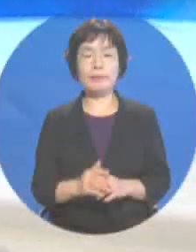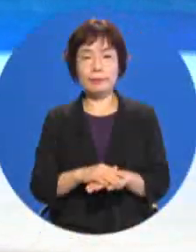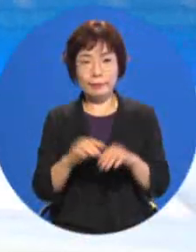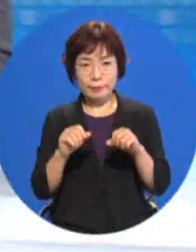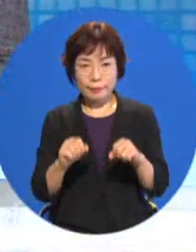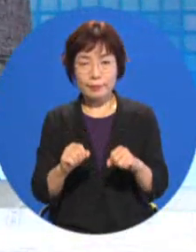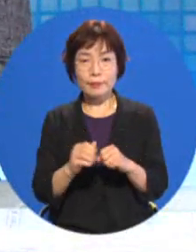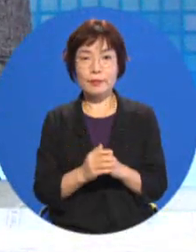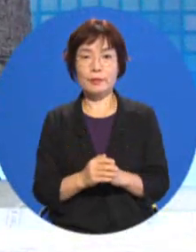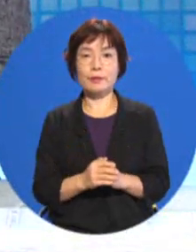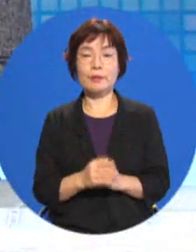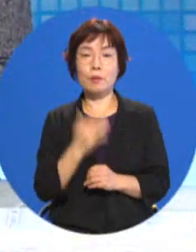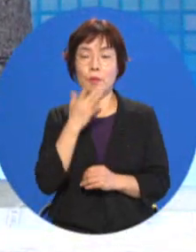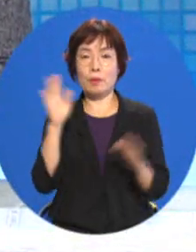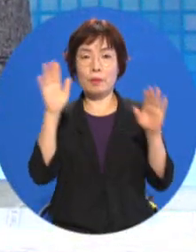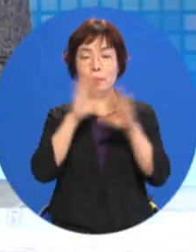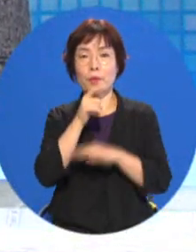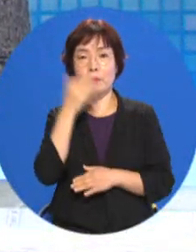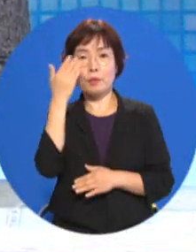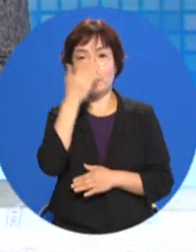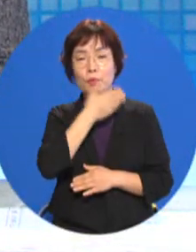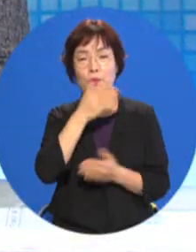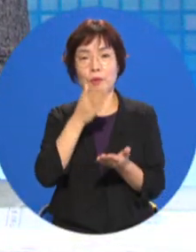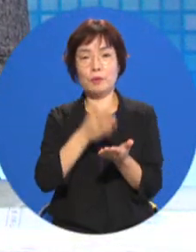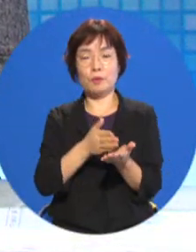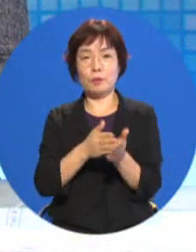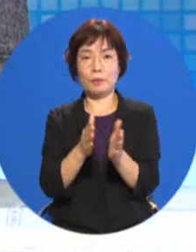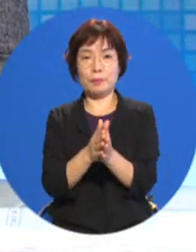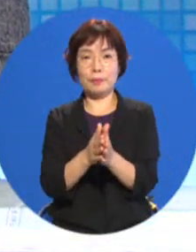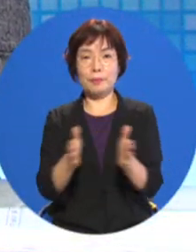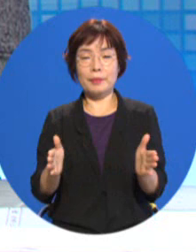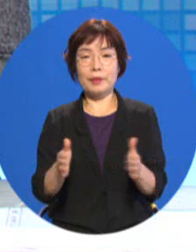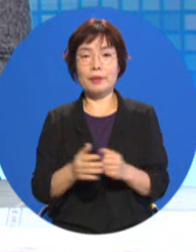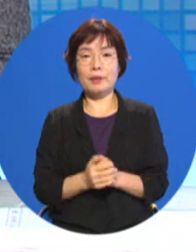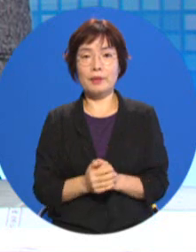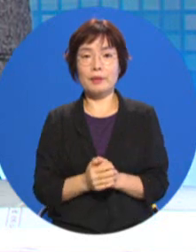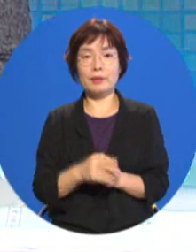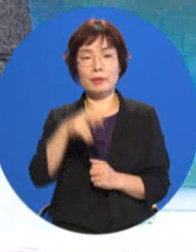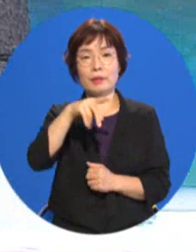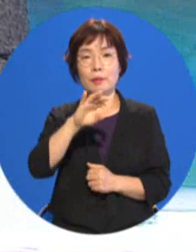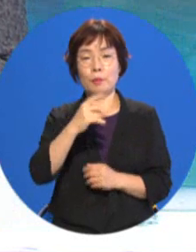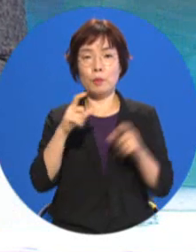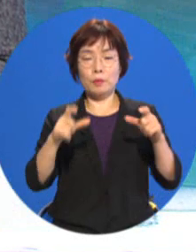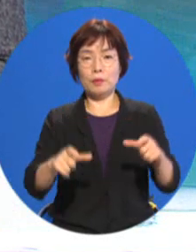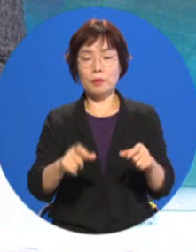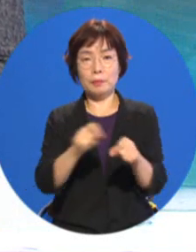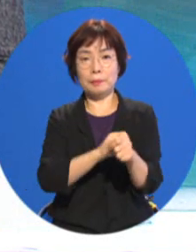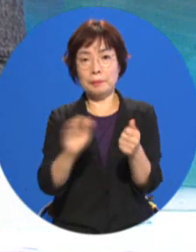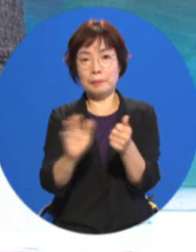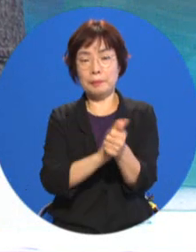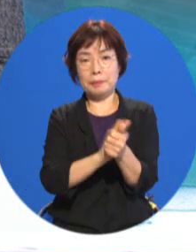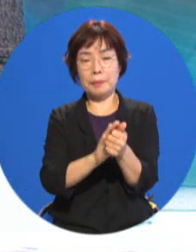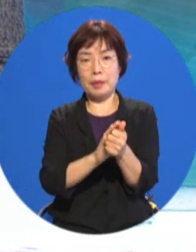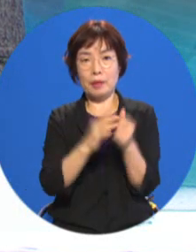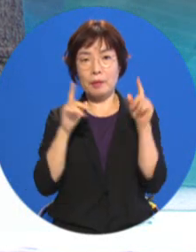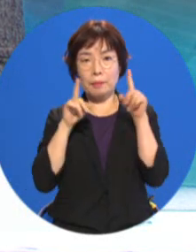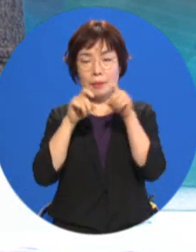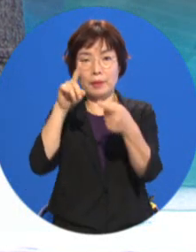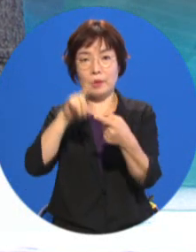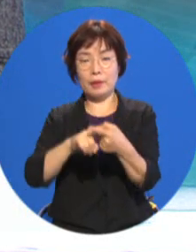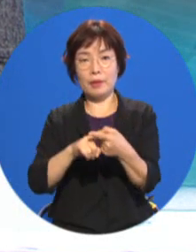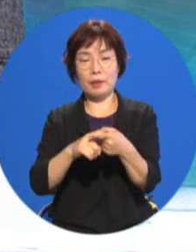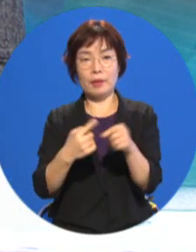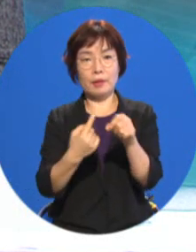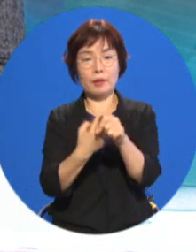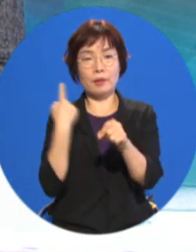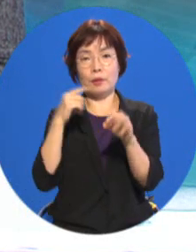시청자 여러분 안녕하십니까. 화요일 밤 요새 MBC 뉴스데스크 시작합니다. 상포지구 특혜 의혹과 관련해 지난해 10월부터